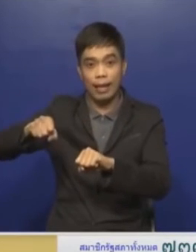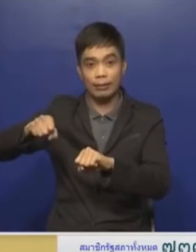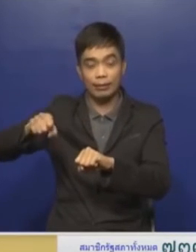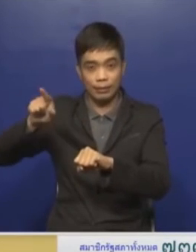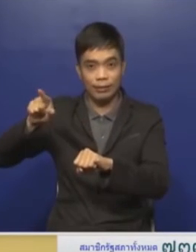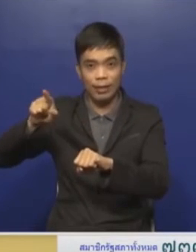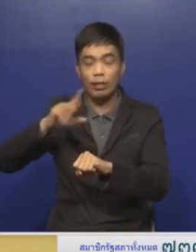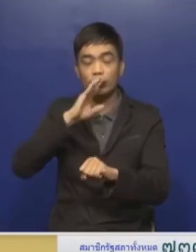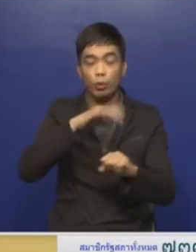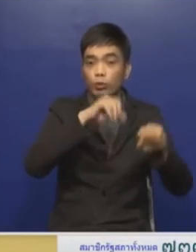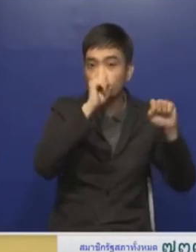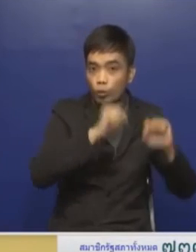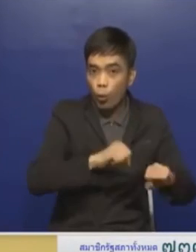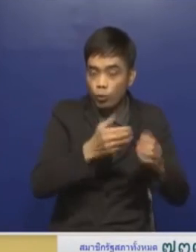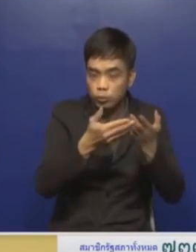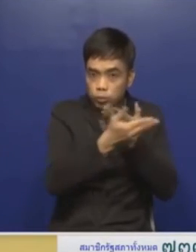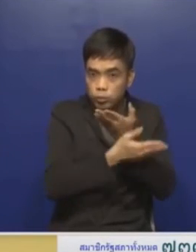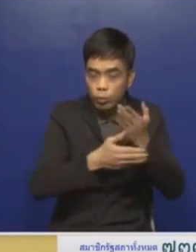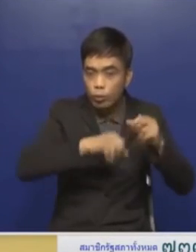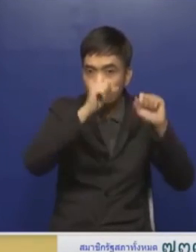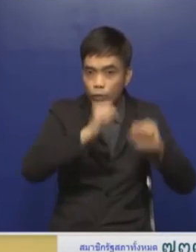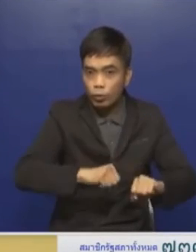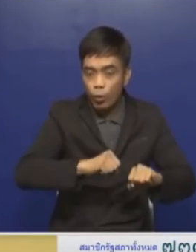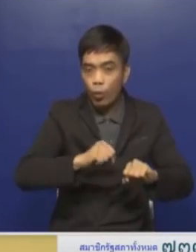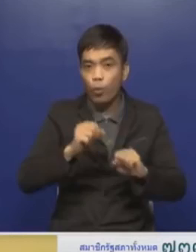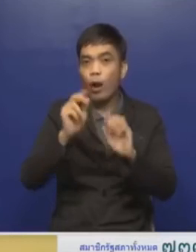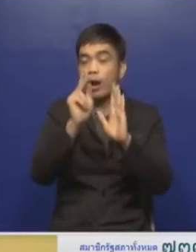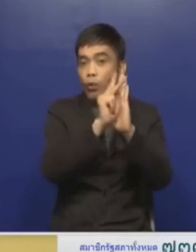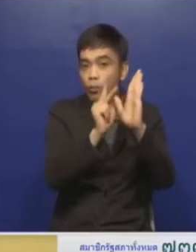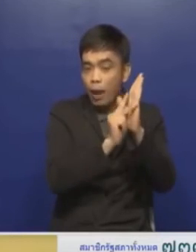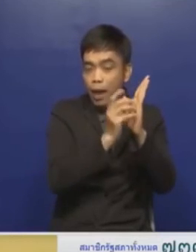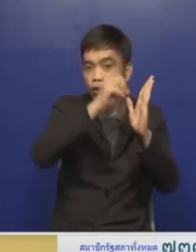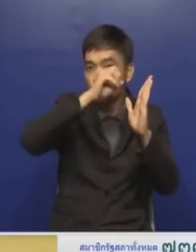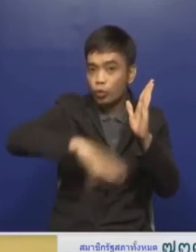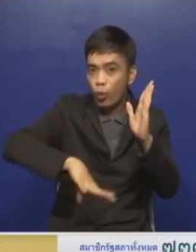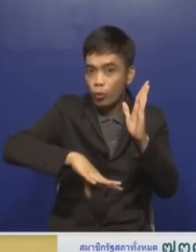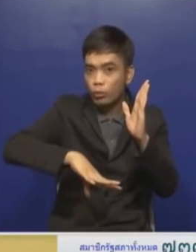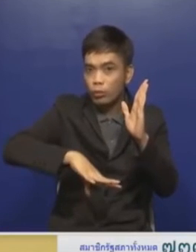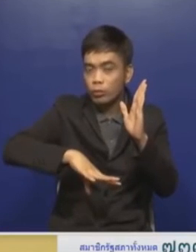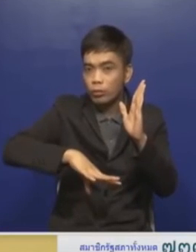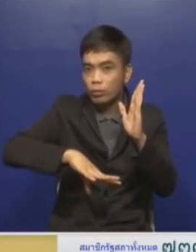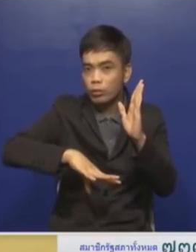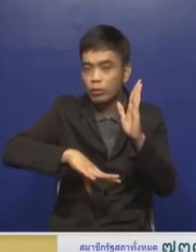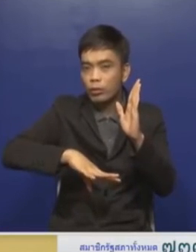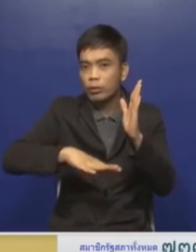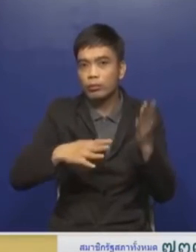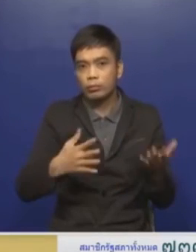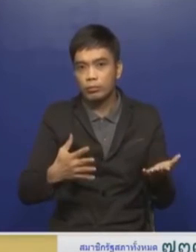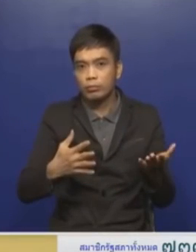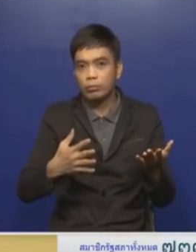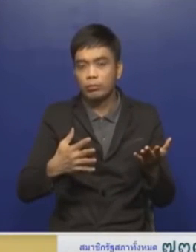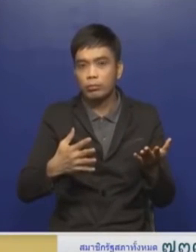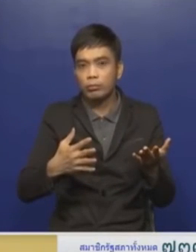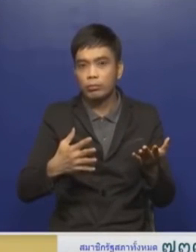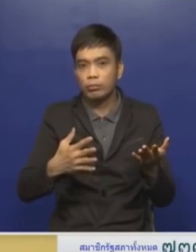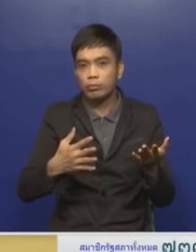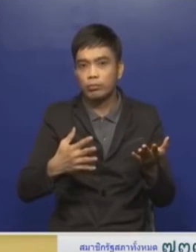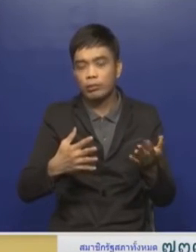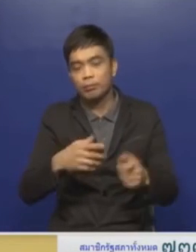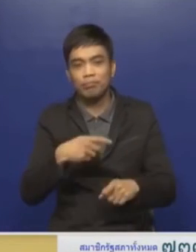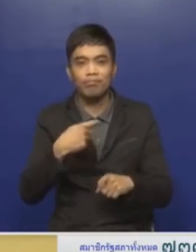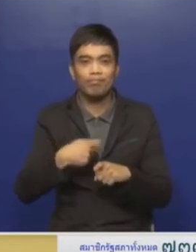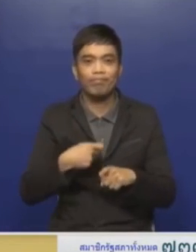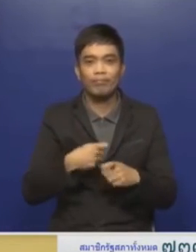ลงมติว่ารัฐμαนุณนี้ตกไป ก็เป็นเรื่องของอัตตา นุปอาวธานมากเกินไป